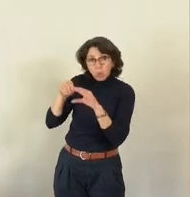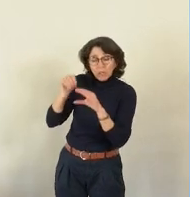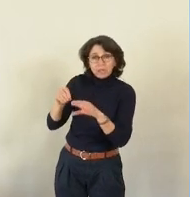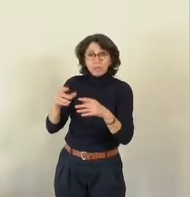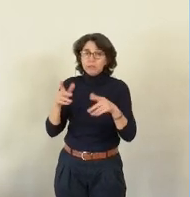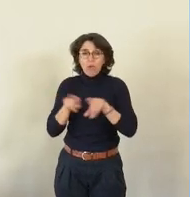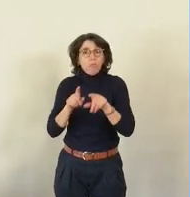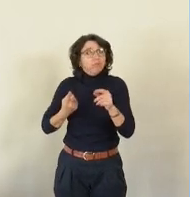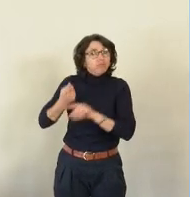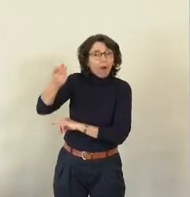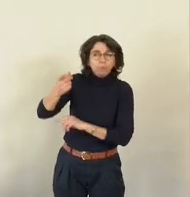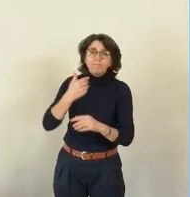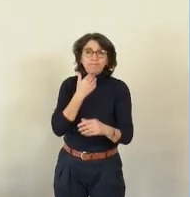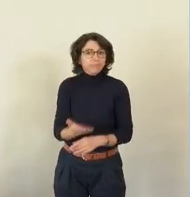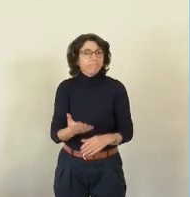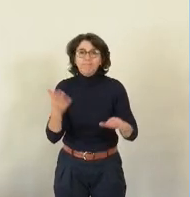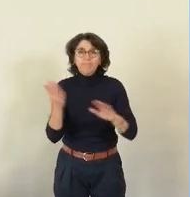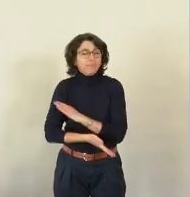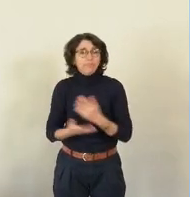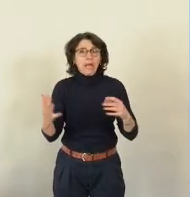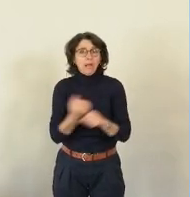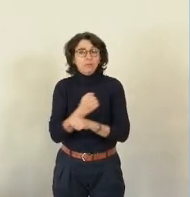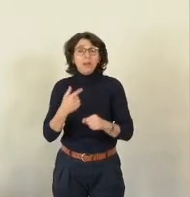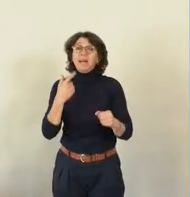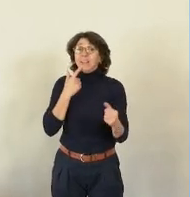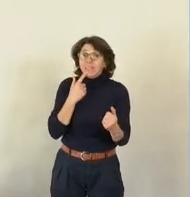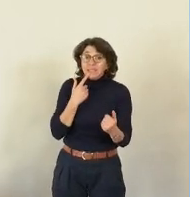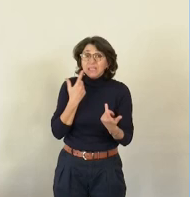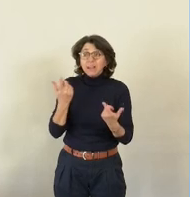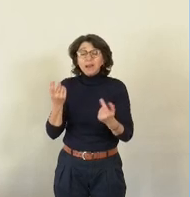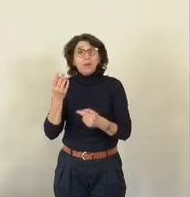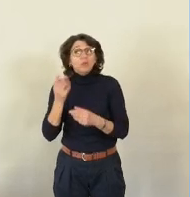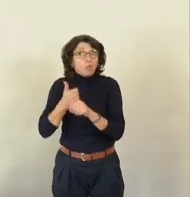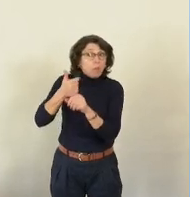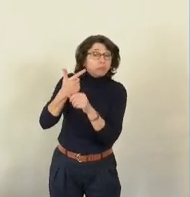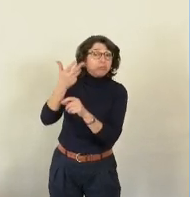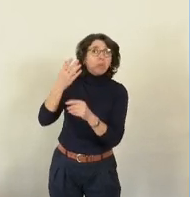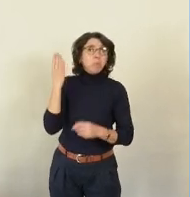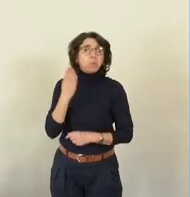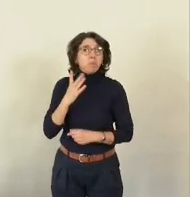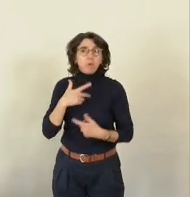façon durable à savoir sans compromettre la réponse aux besoins de demain